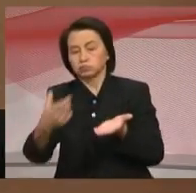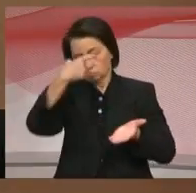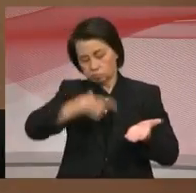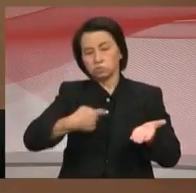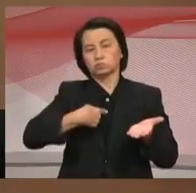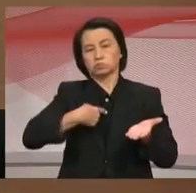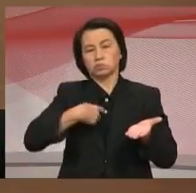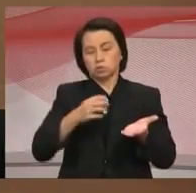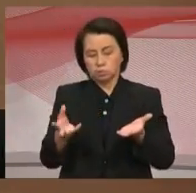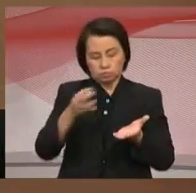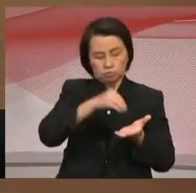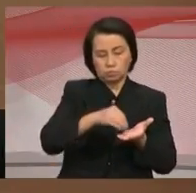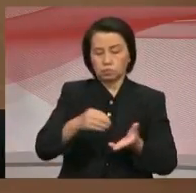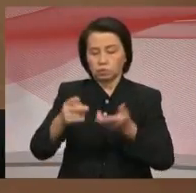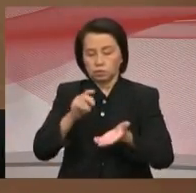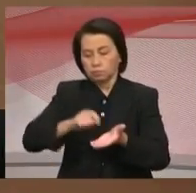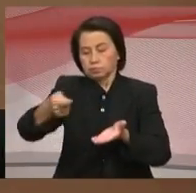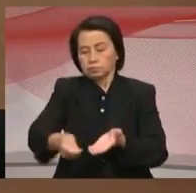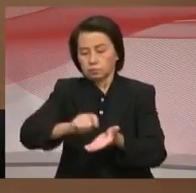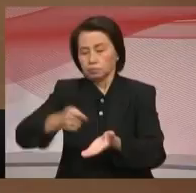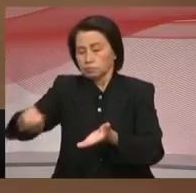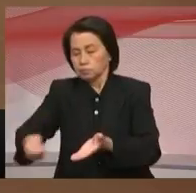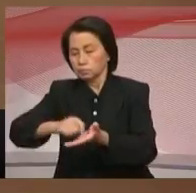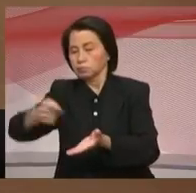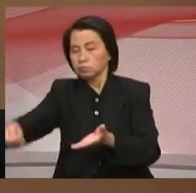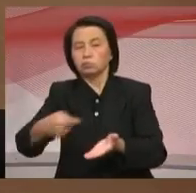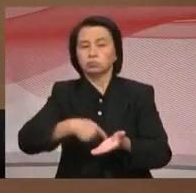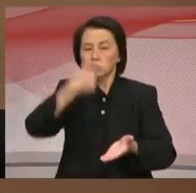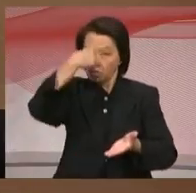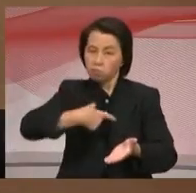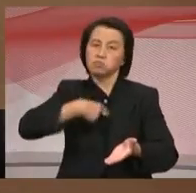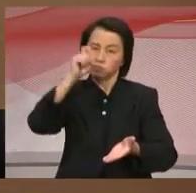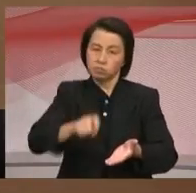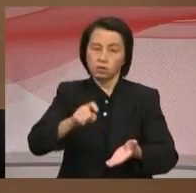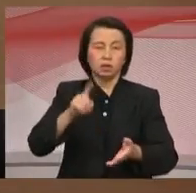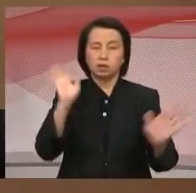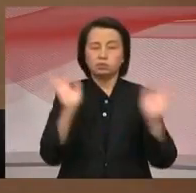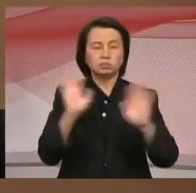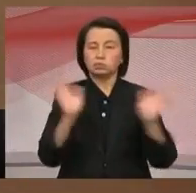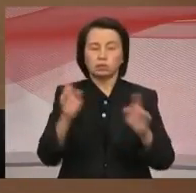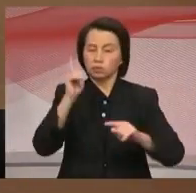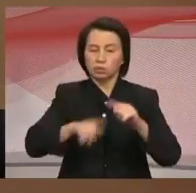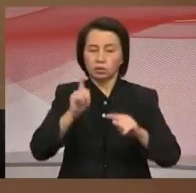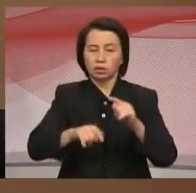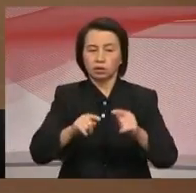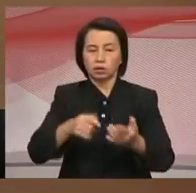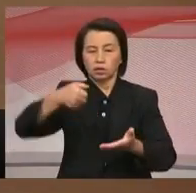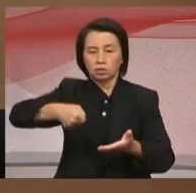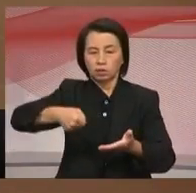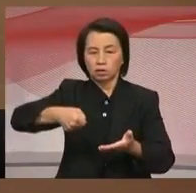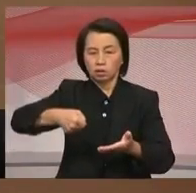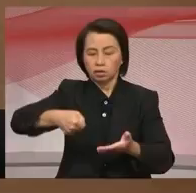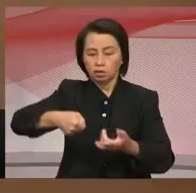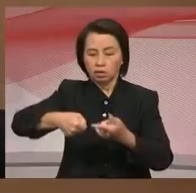dimasukkan di dalam pinggan oleh pramu saji lauk-lauk tersebut, kerana kita tidak mahu penggiliran senduk itu dipegang